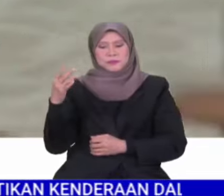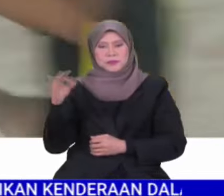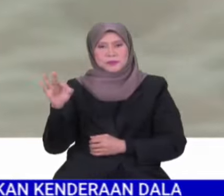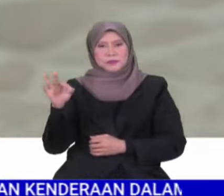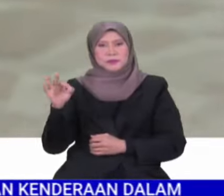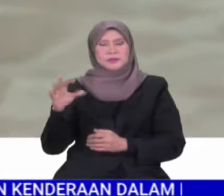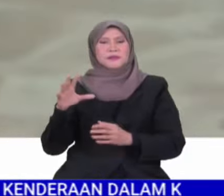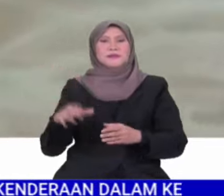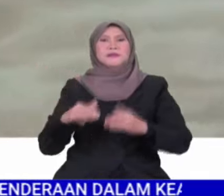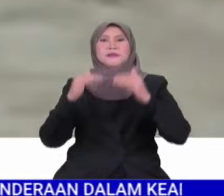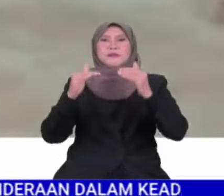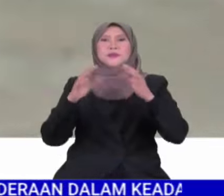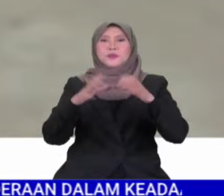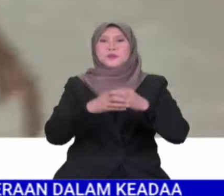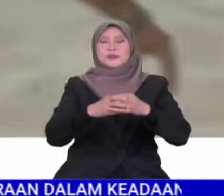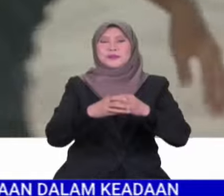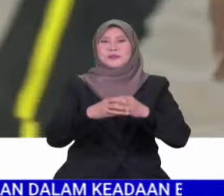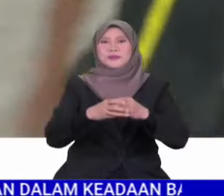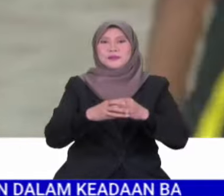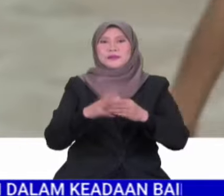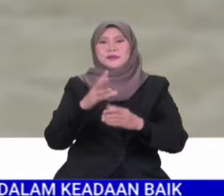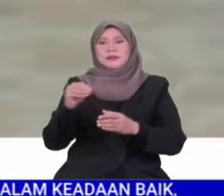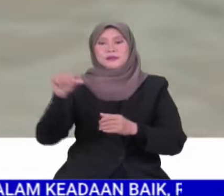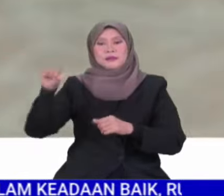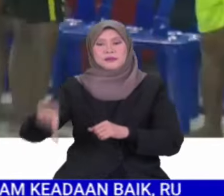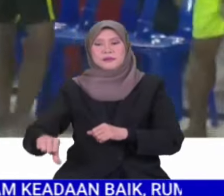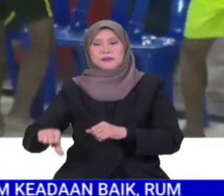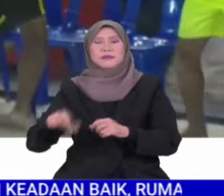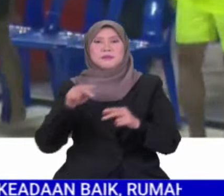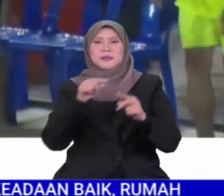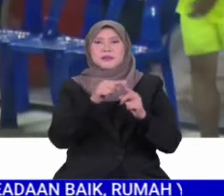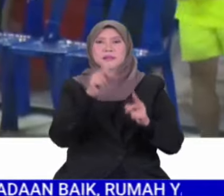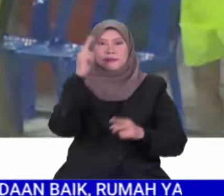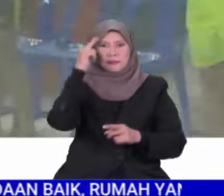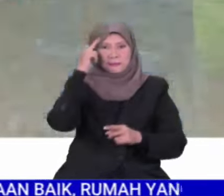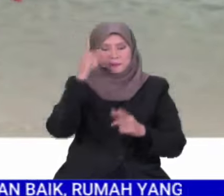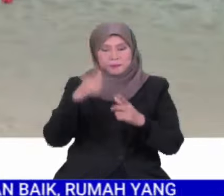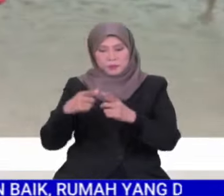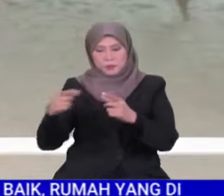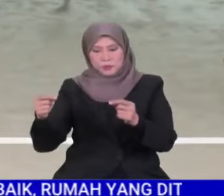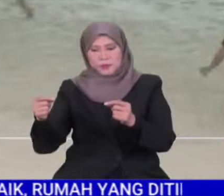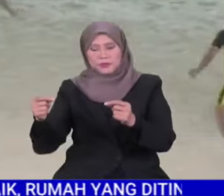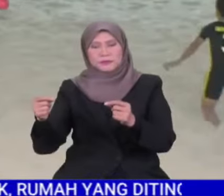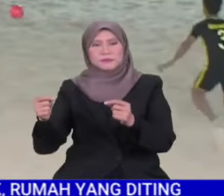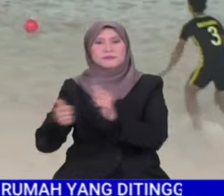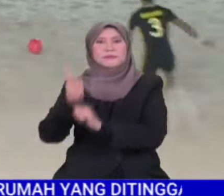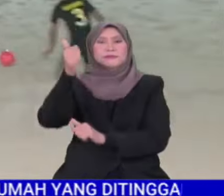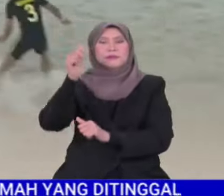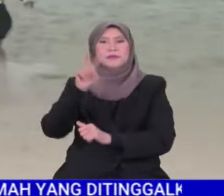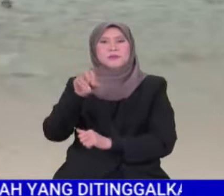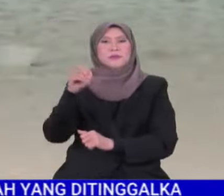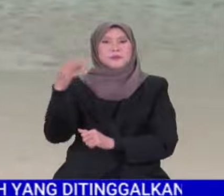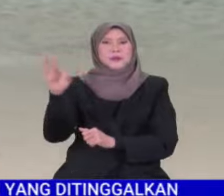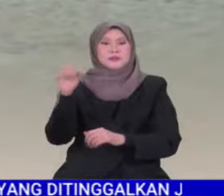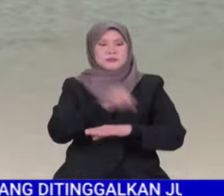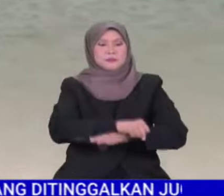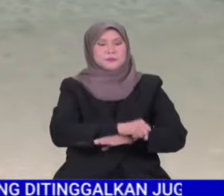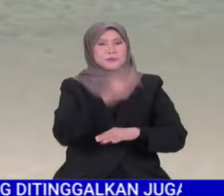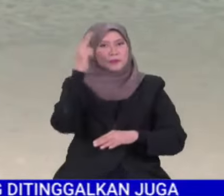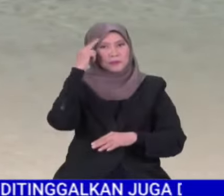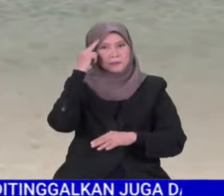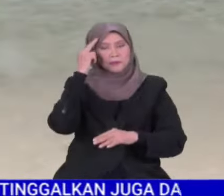naib juara kumpulan, namun selepas itu tewas kepada UAE. Jepun muncul juara pada 2019 menumbangkan